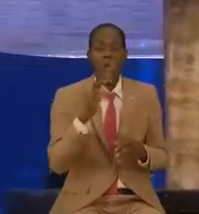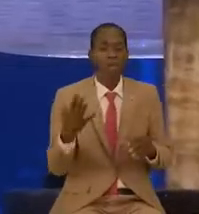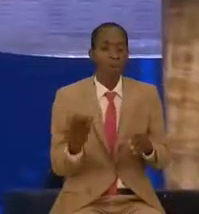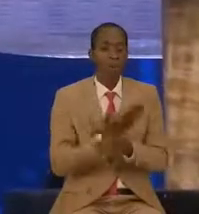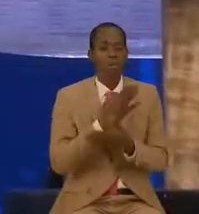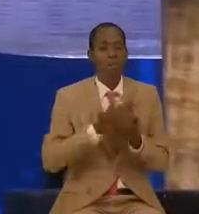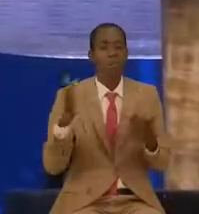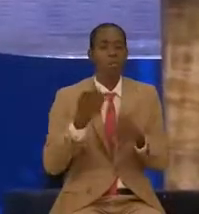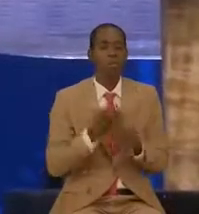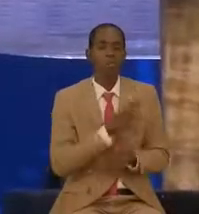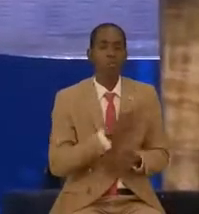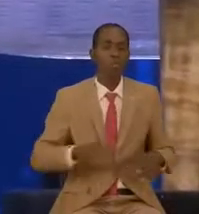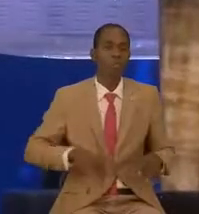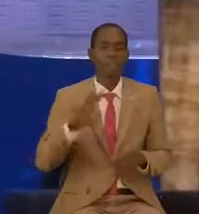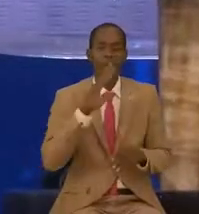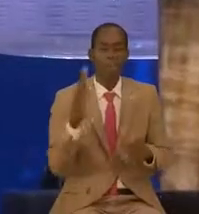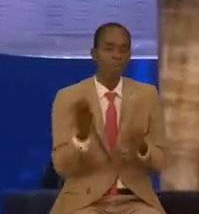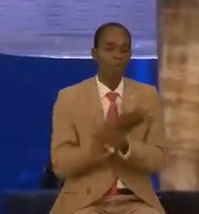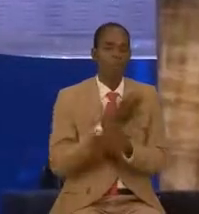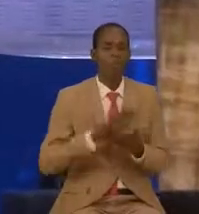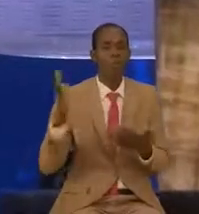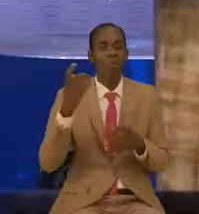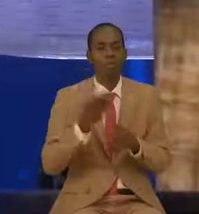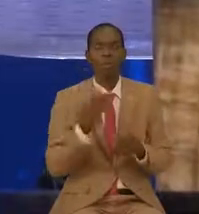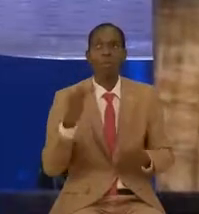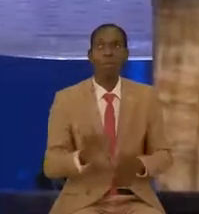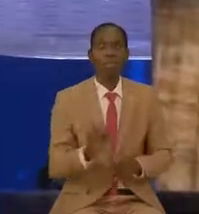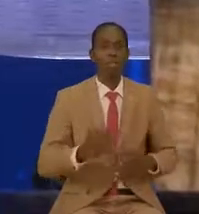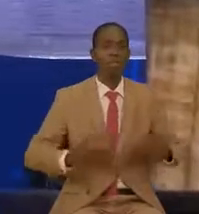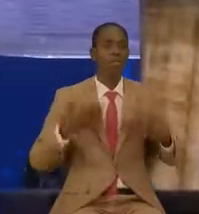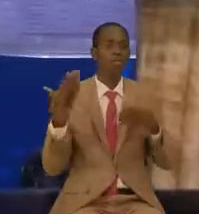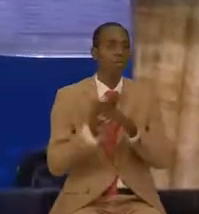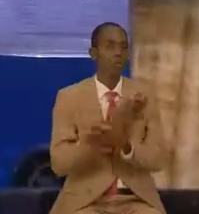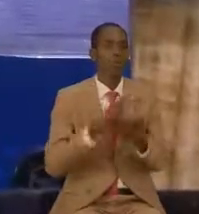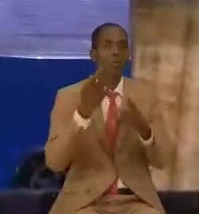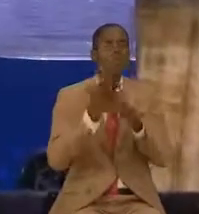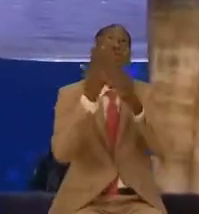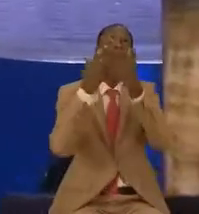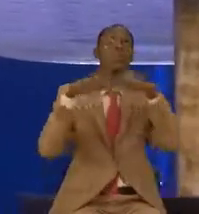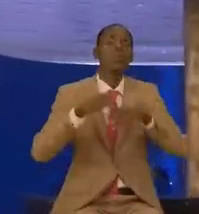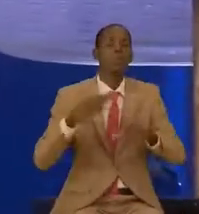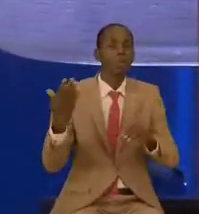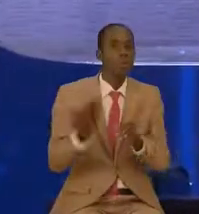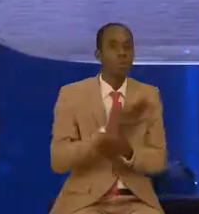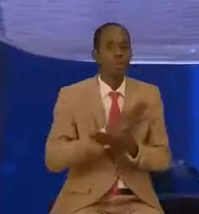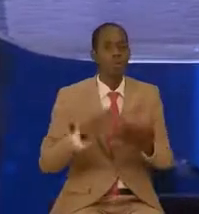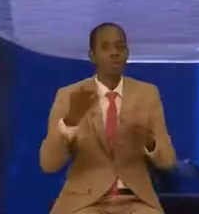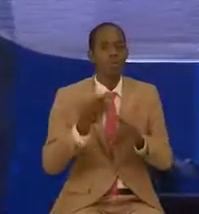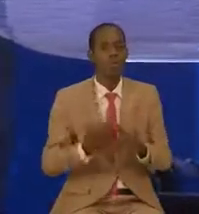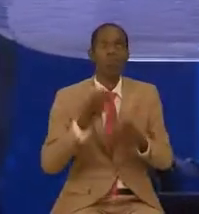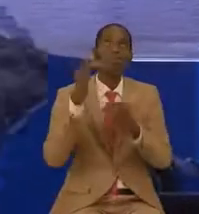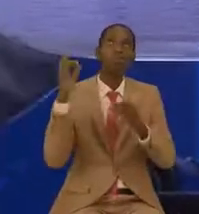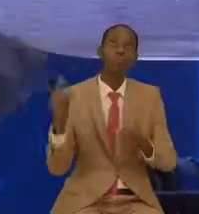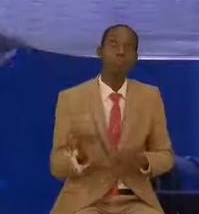Vous êtes séparés de Christ. Vous êtes séparés de la vie éternelle. Vous êtes séparés du ciel. Vous êtes totalement